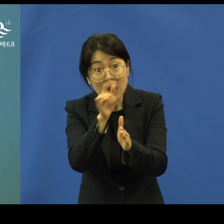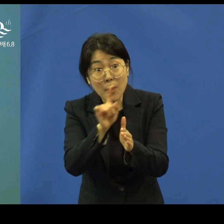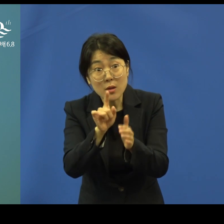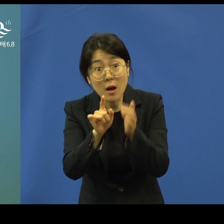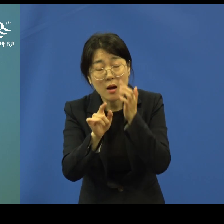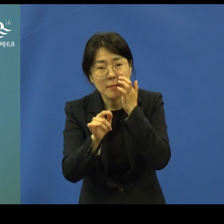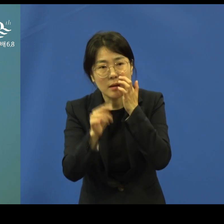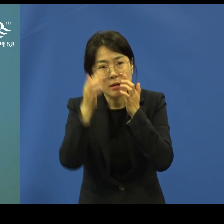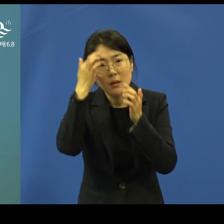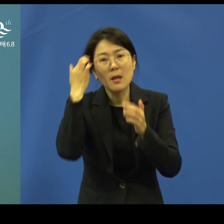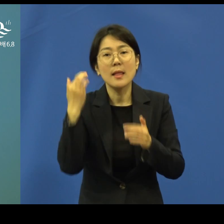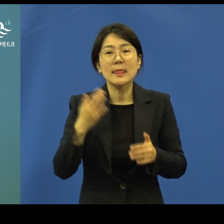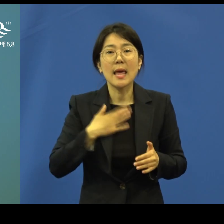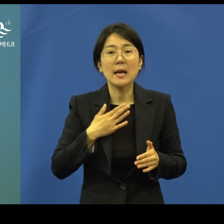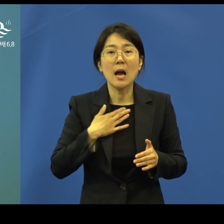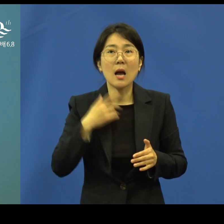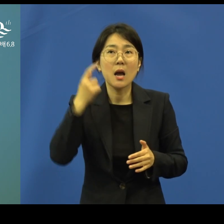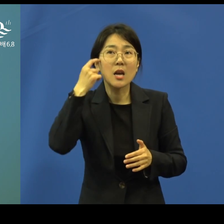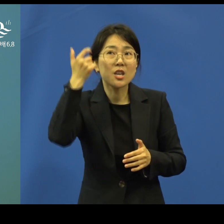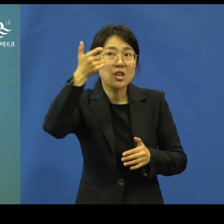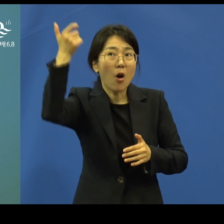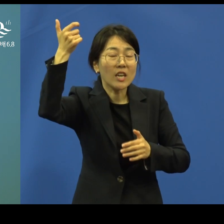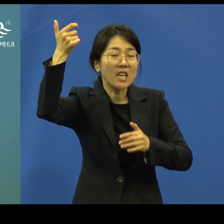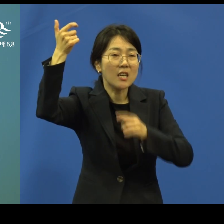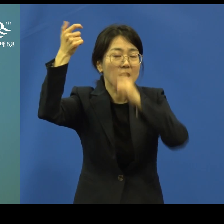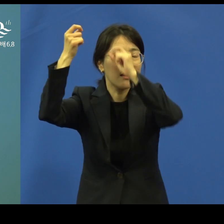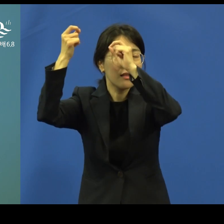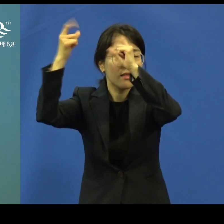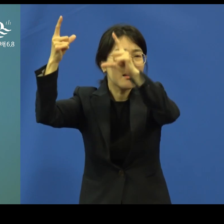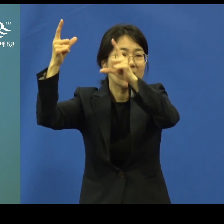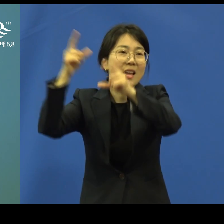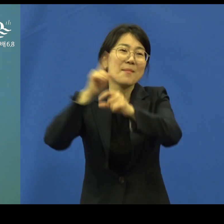영의 눈이 열려져 가는 것을 말하는 거예요.